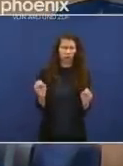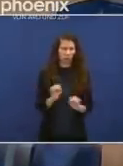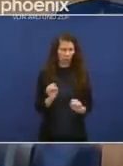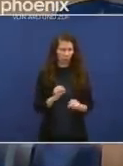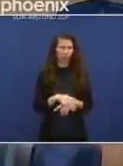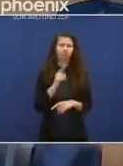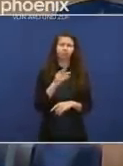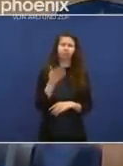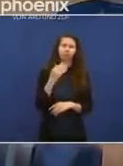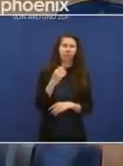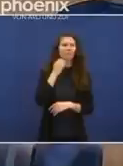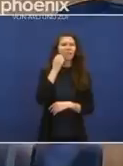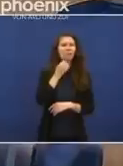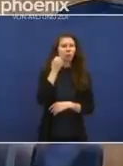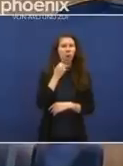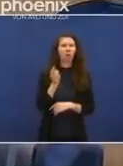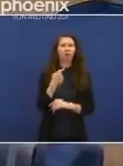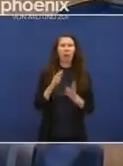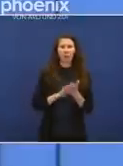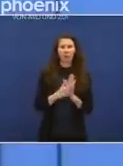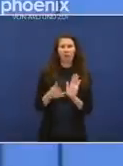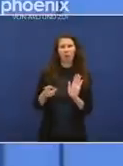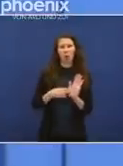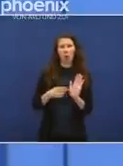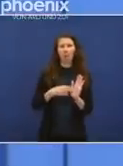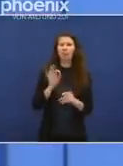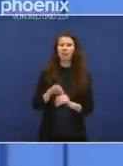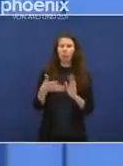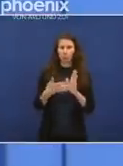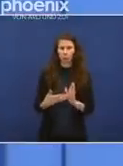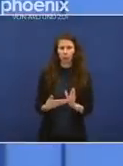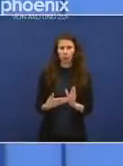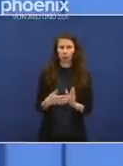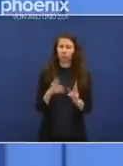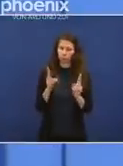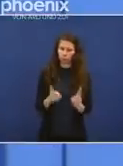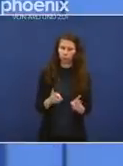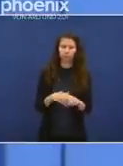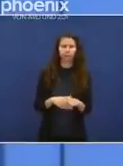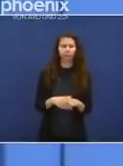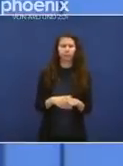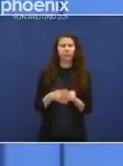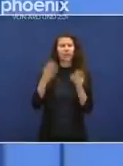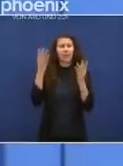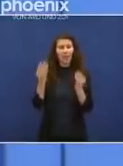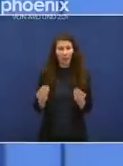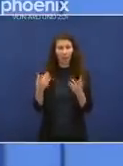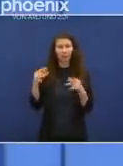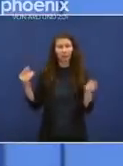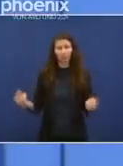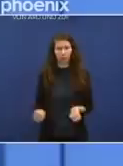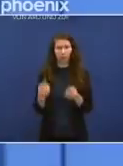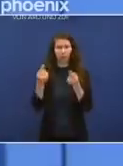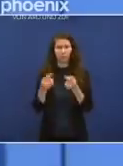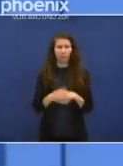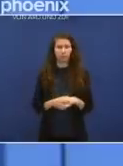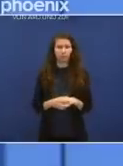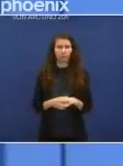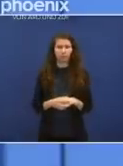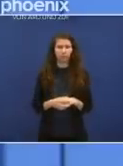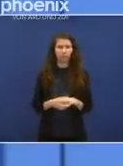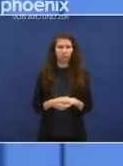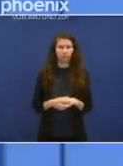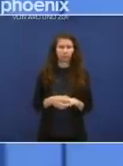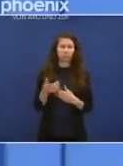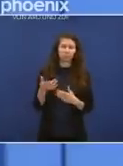im Februar auf eine Norm geeinigt, um das nachzuprüfen. Das ist richtig. Im Herbst gab es diesen Konflikt, ob man